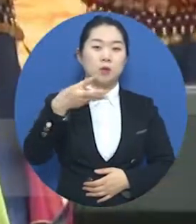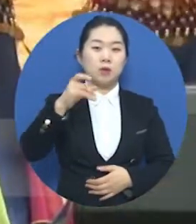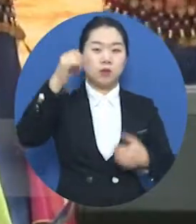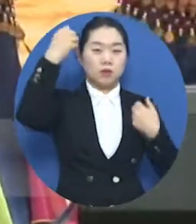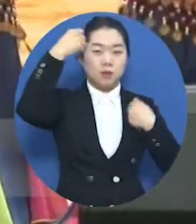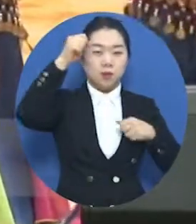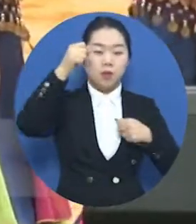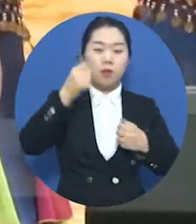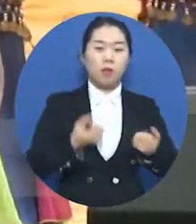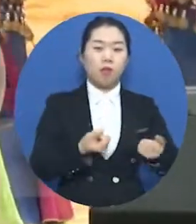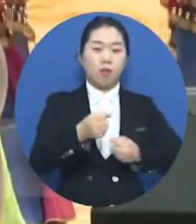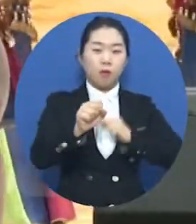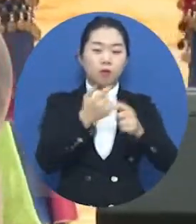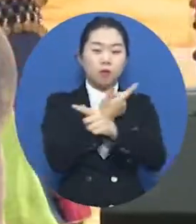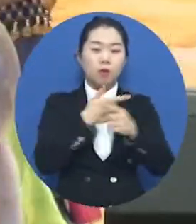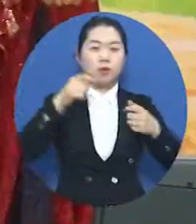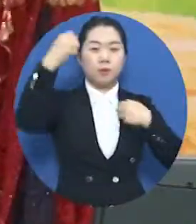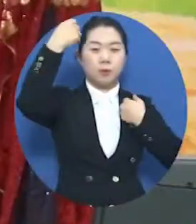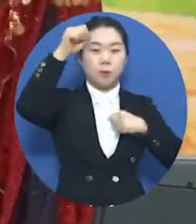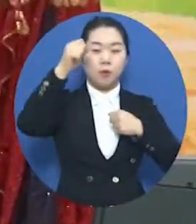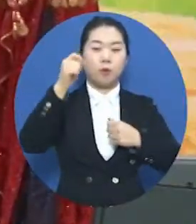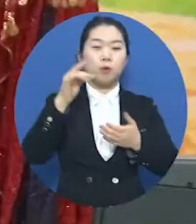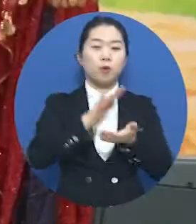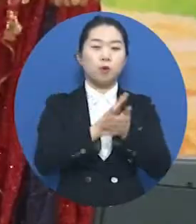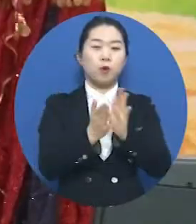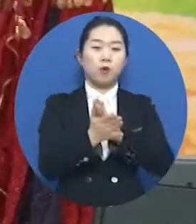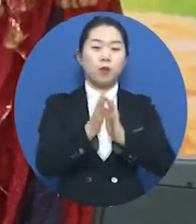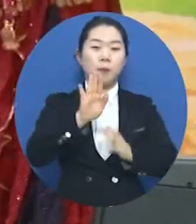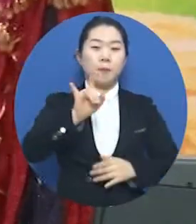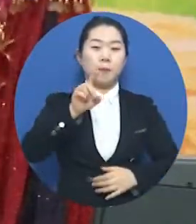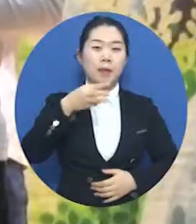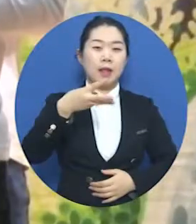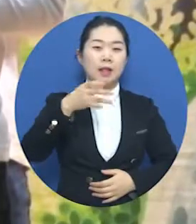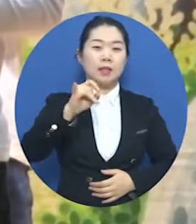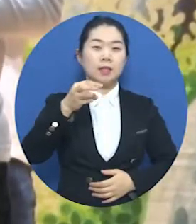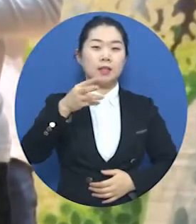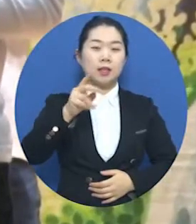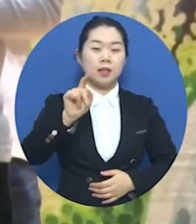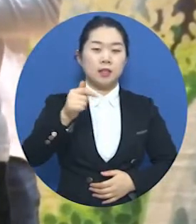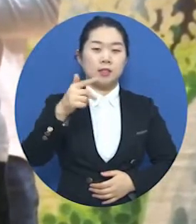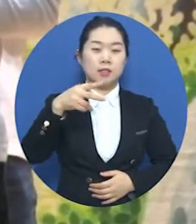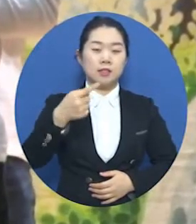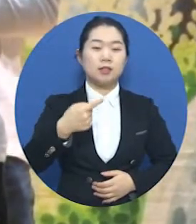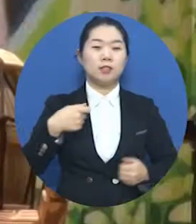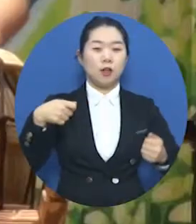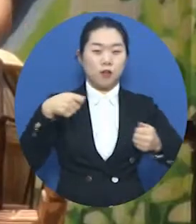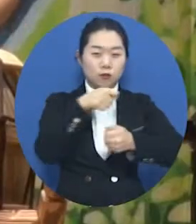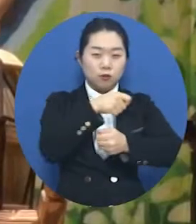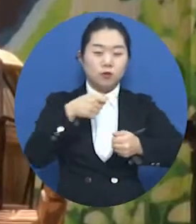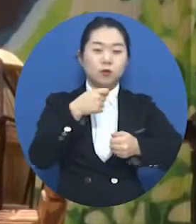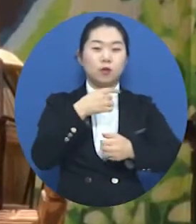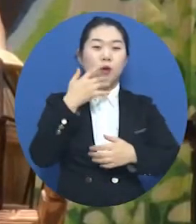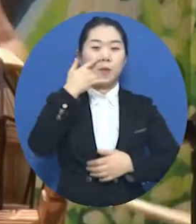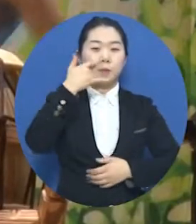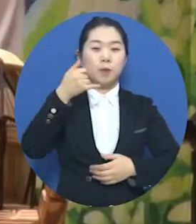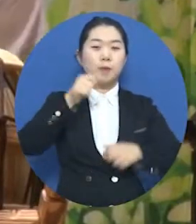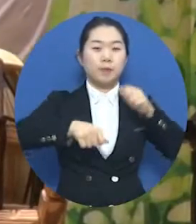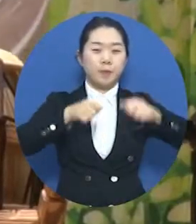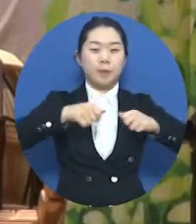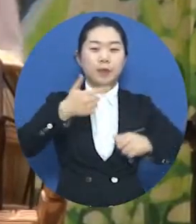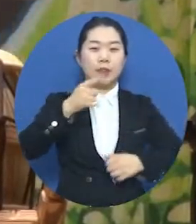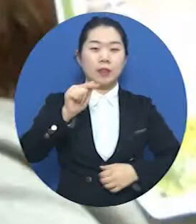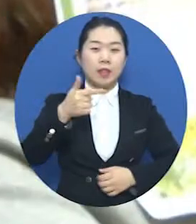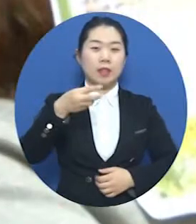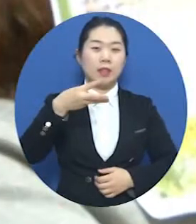댄스, 태권도 등 공연과 유치원생들의 벨리 댄스, 악기 연주, 학부모 난타 찬조로